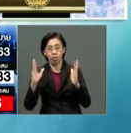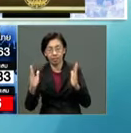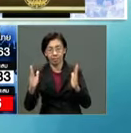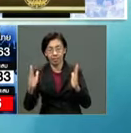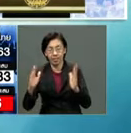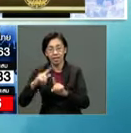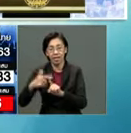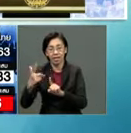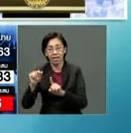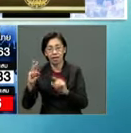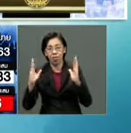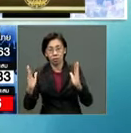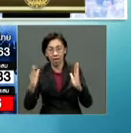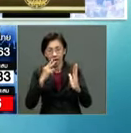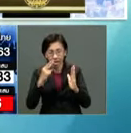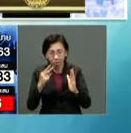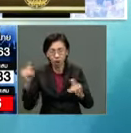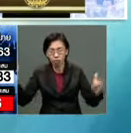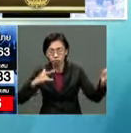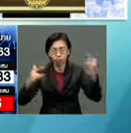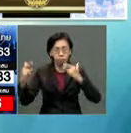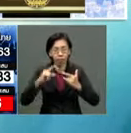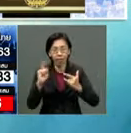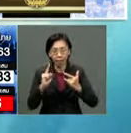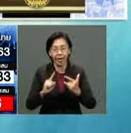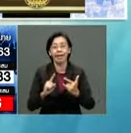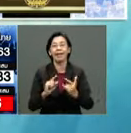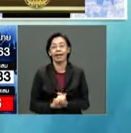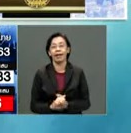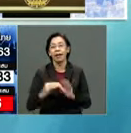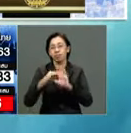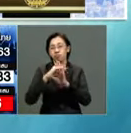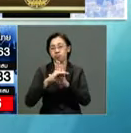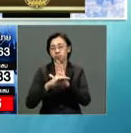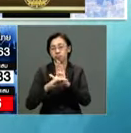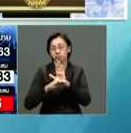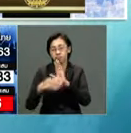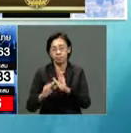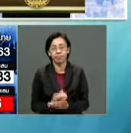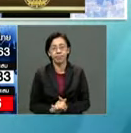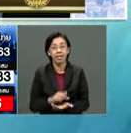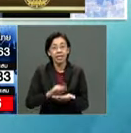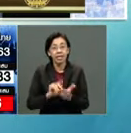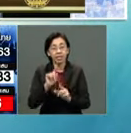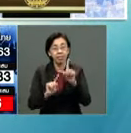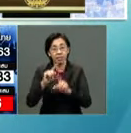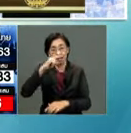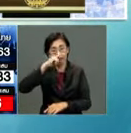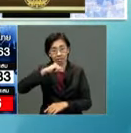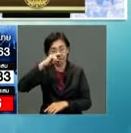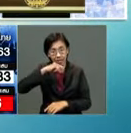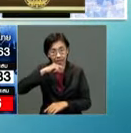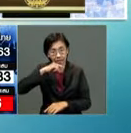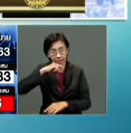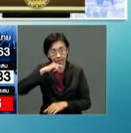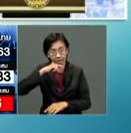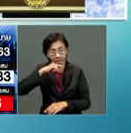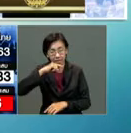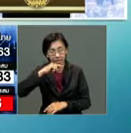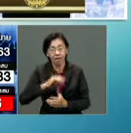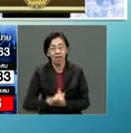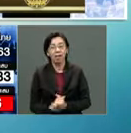คมก็มีเที่ยวบินอย่างที่ว่านะครับเช่นเดียวกันกับเรื่องของคนไทยสถิติคนไทยที่กลับมาจากจุดผ่านแดน